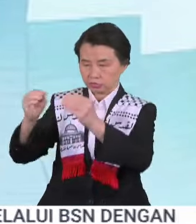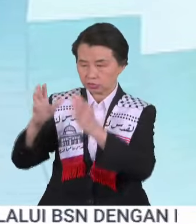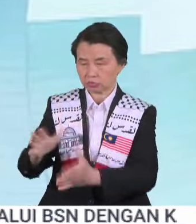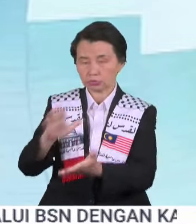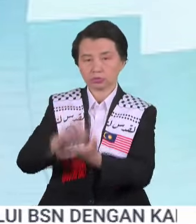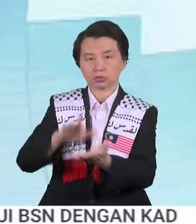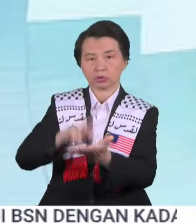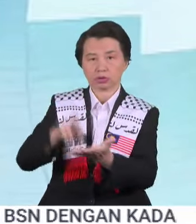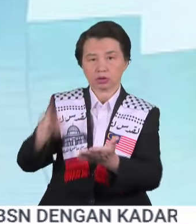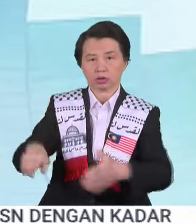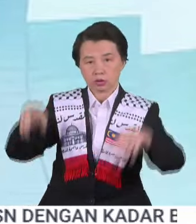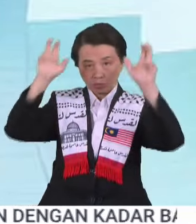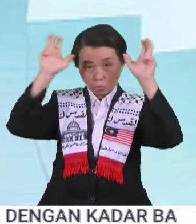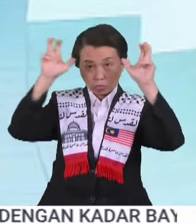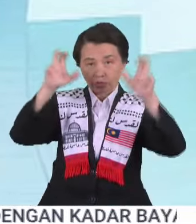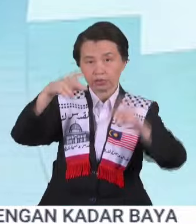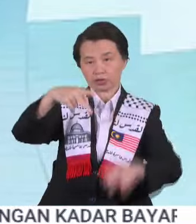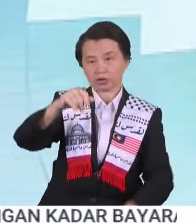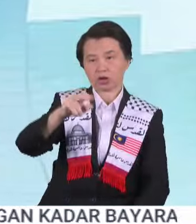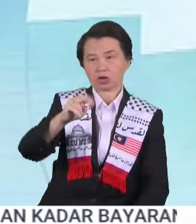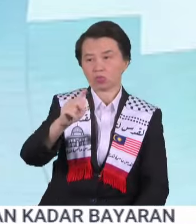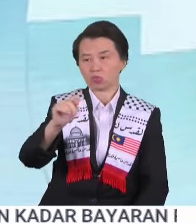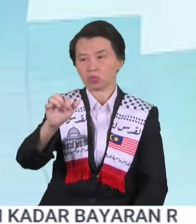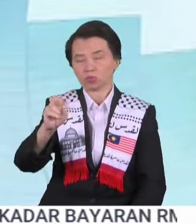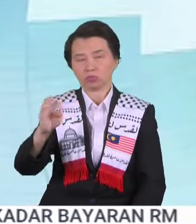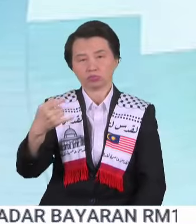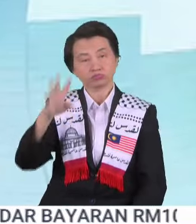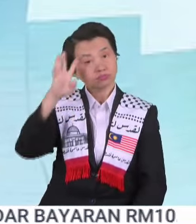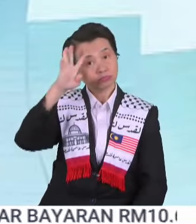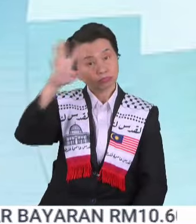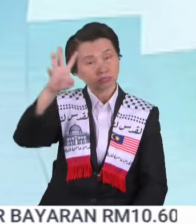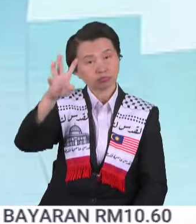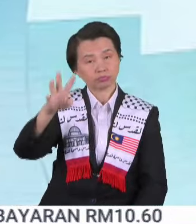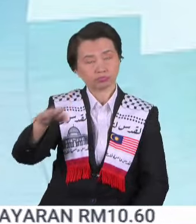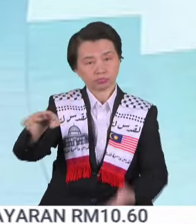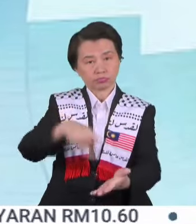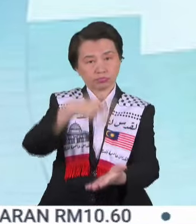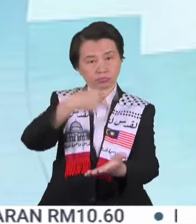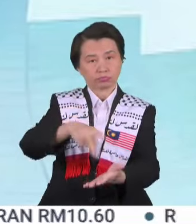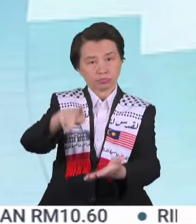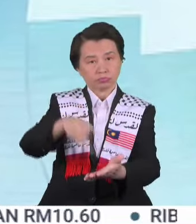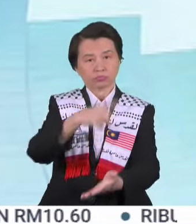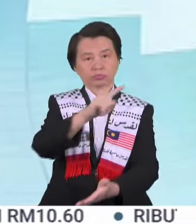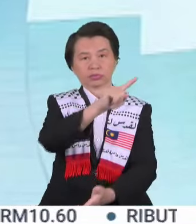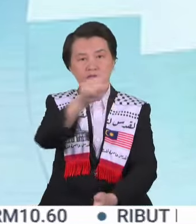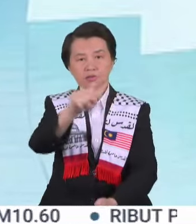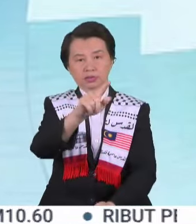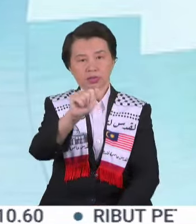rendah di Pontian menggunakan kreativiti beliau menghasilkan Zapin Canai yang diilhamkan daripada